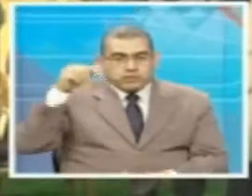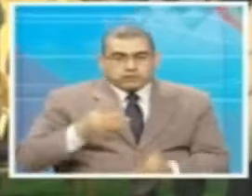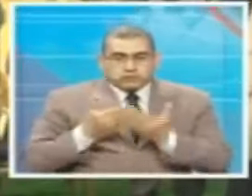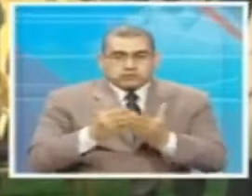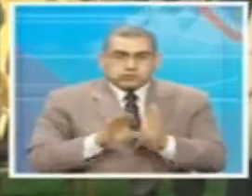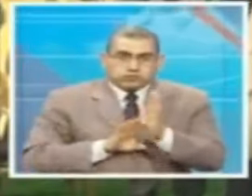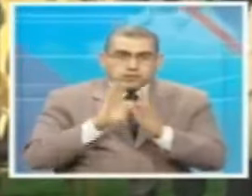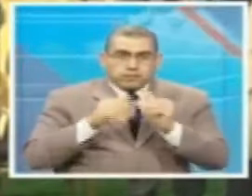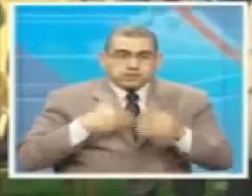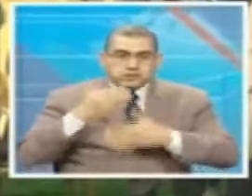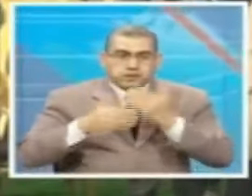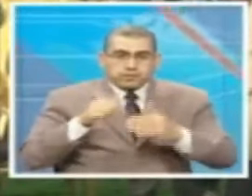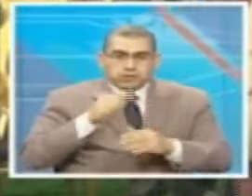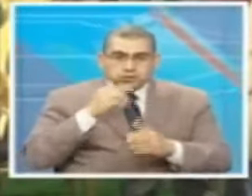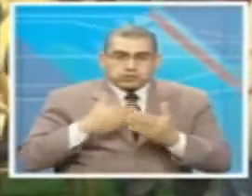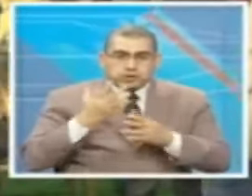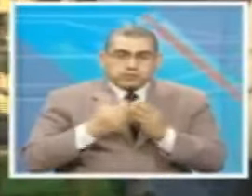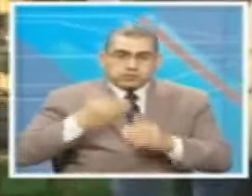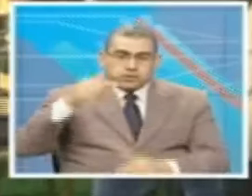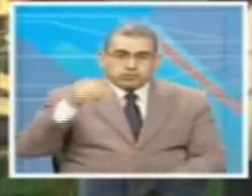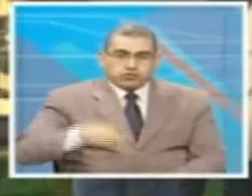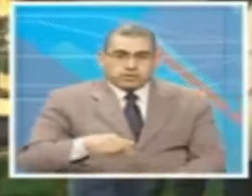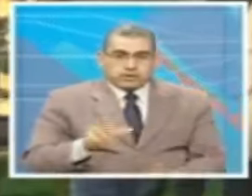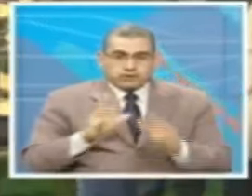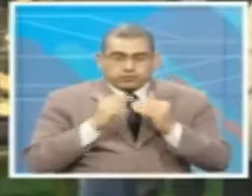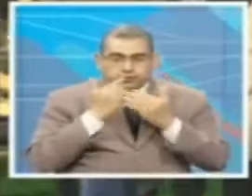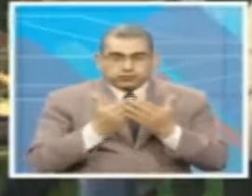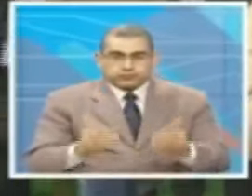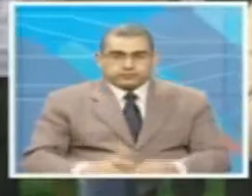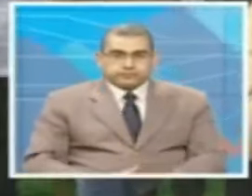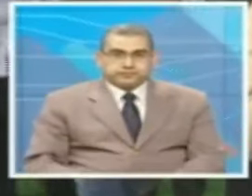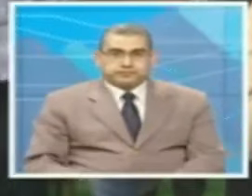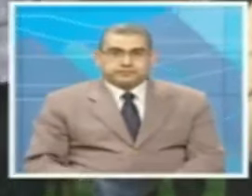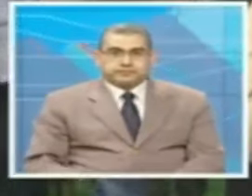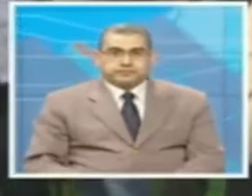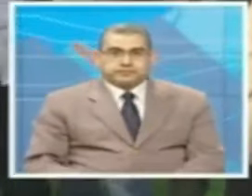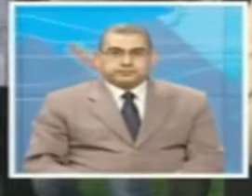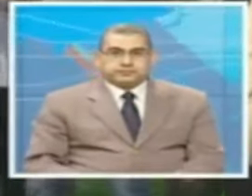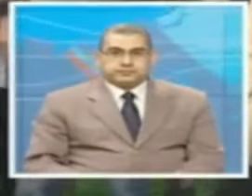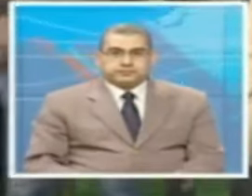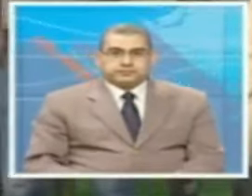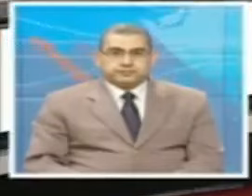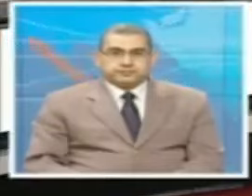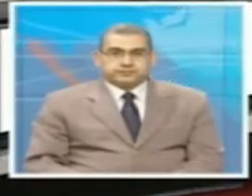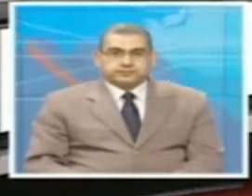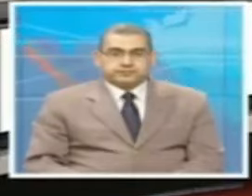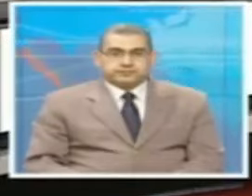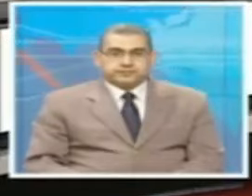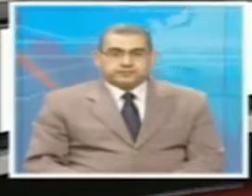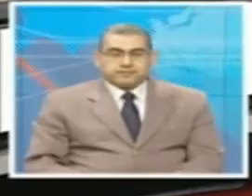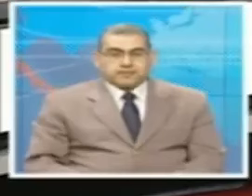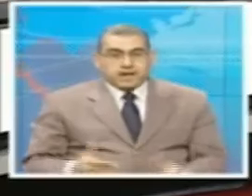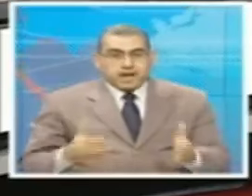التنميه المستدامه والاجيال المتعاقبه. محمد محروس، التلفزيون المصري. ختام